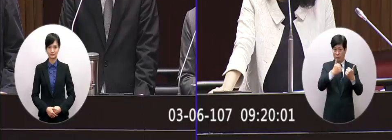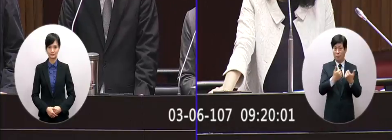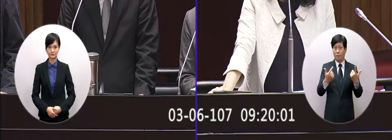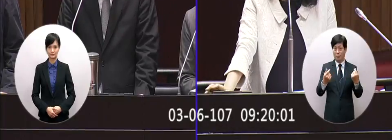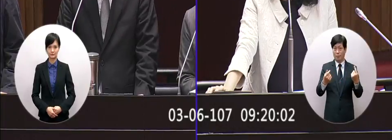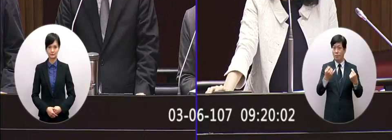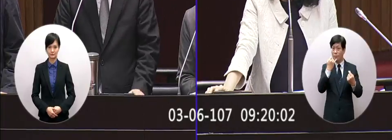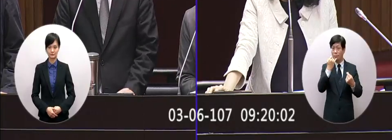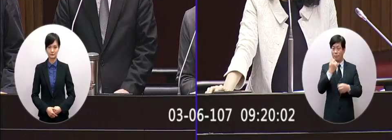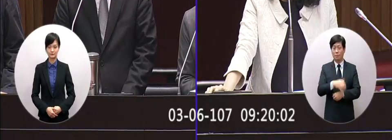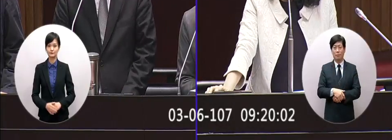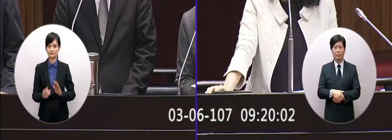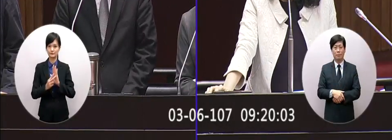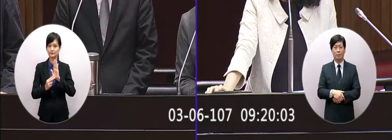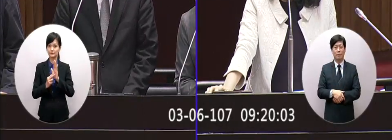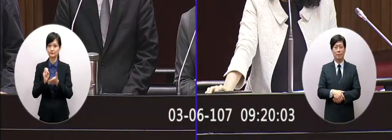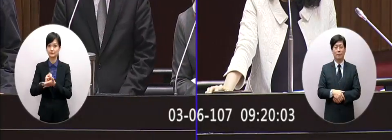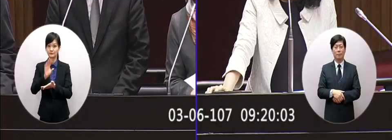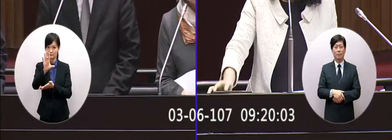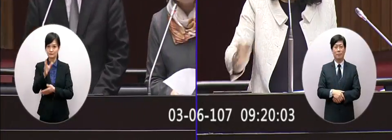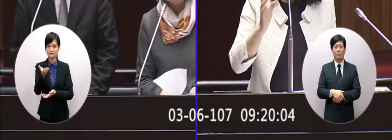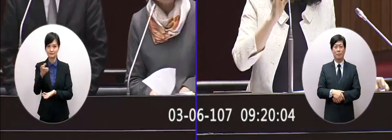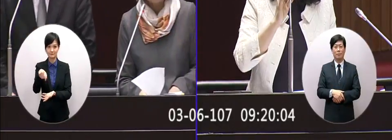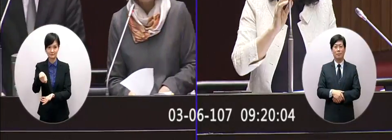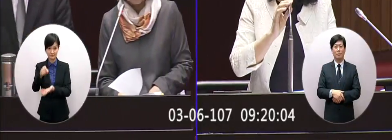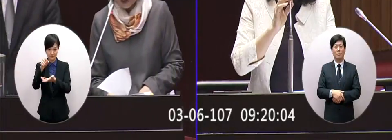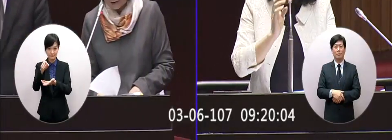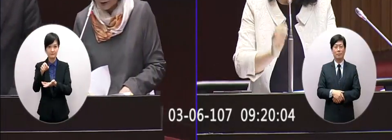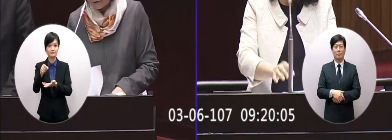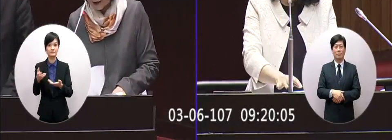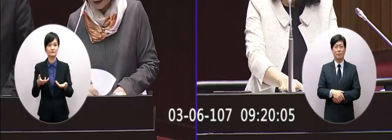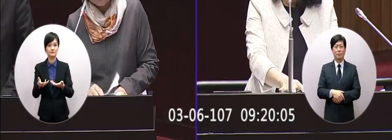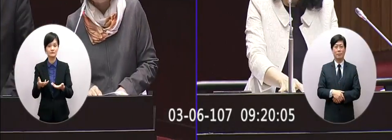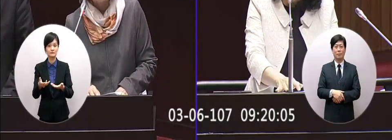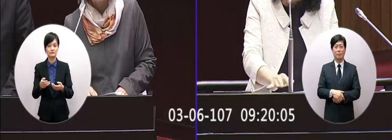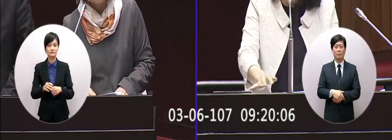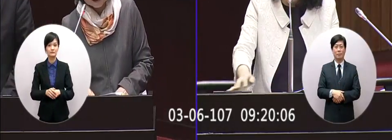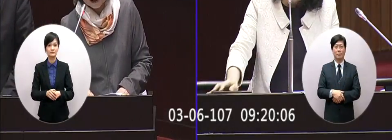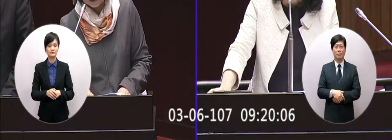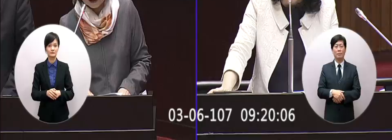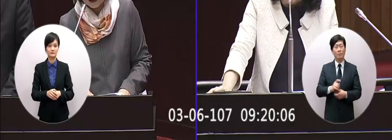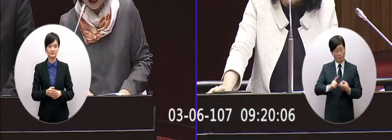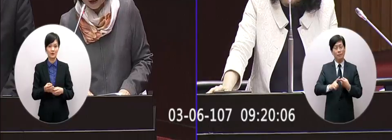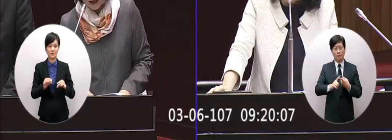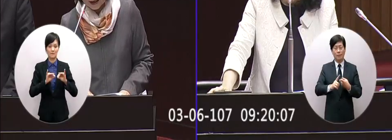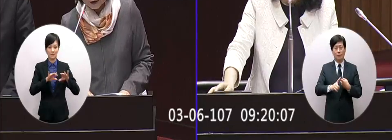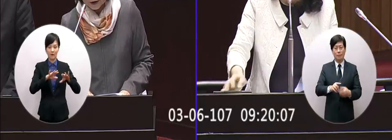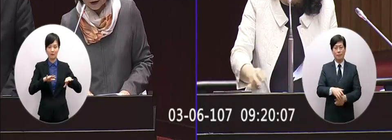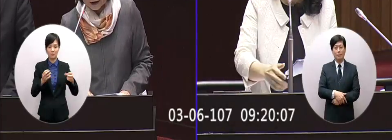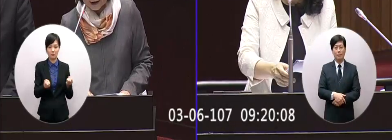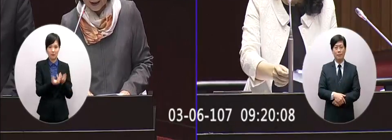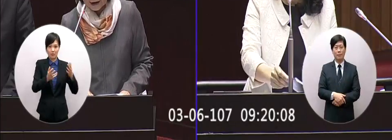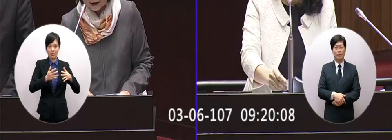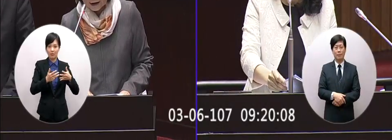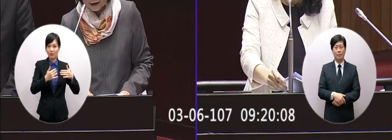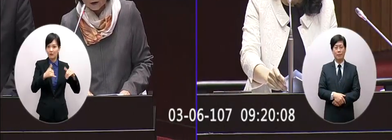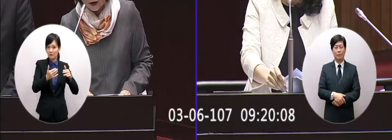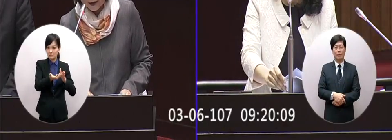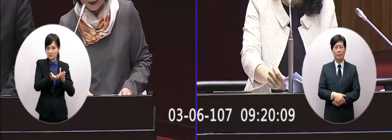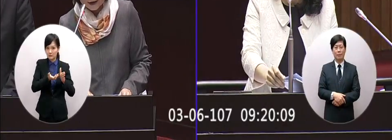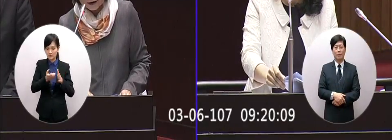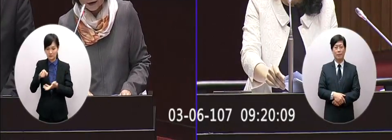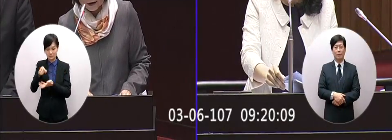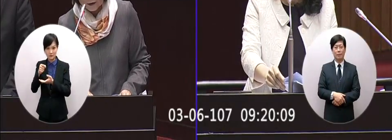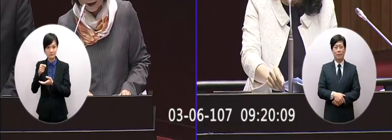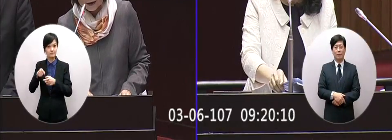能。 好，跟委员报告一下，您刚所提到的其实是在还没有发生地震之前、 是的， 那就提了三个计